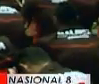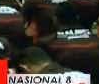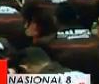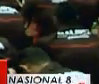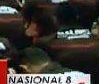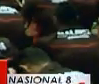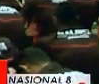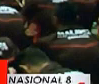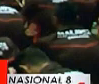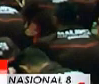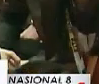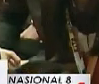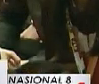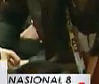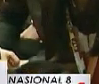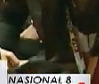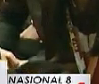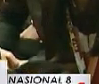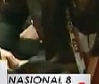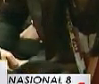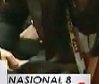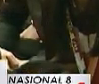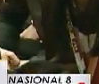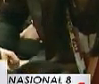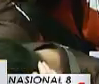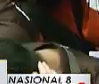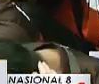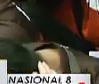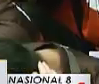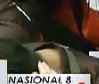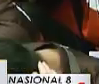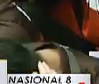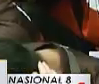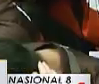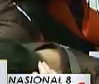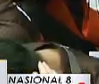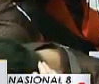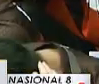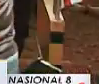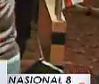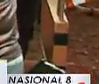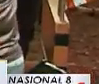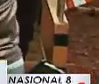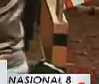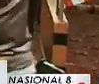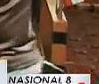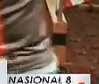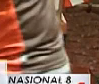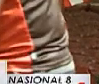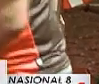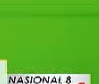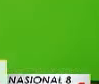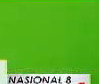berhasil tiada tempat buat atlet tempatan yang positif bahan tlarang pada sukan C